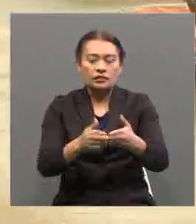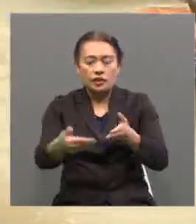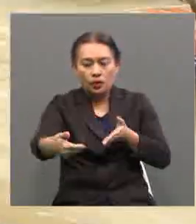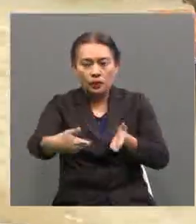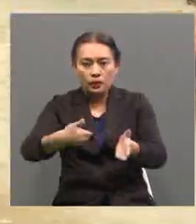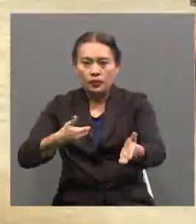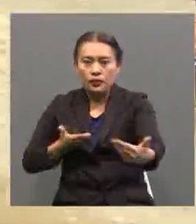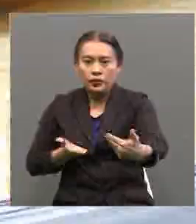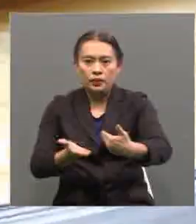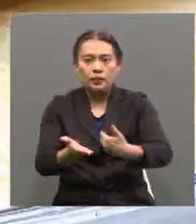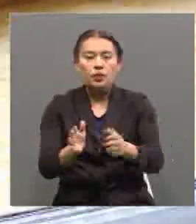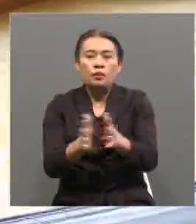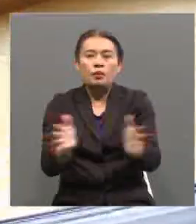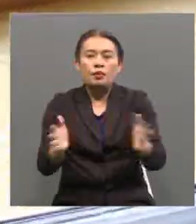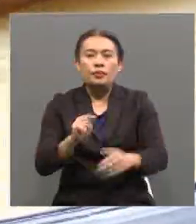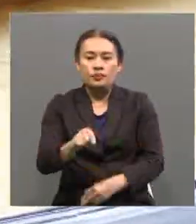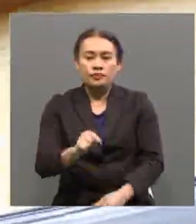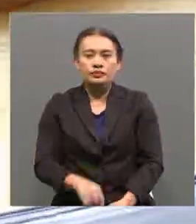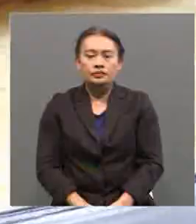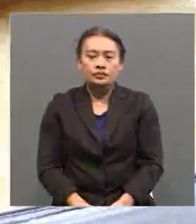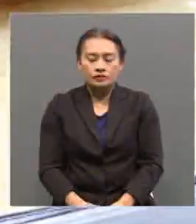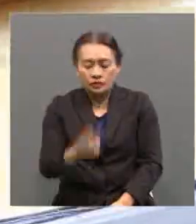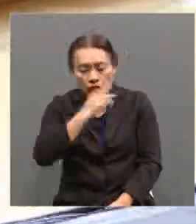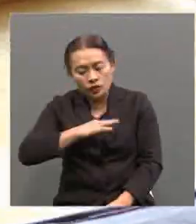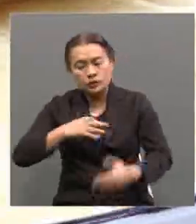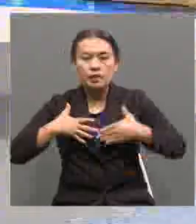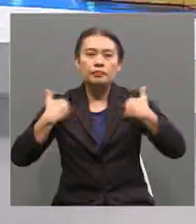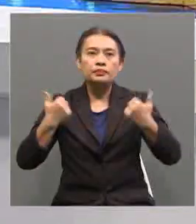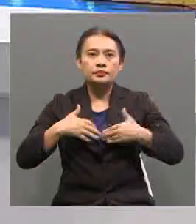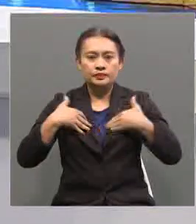มากเลยนะสะดวกนะฮะอืมกลับมามีชีวิตชีวาอีกครั้งสักที